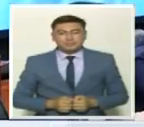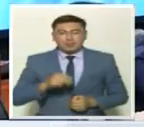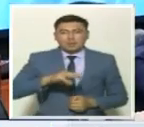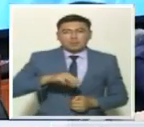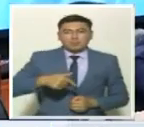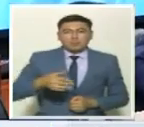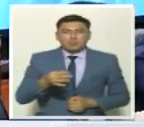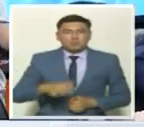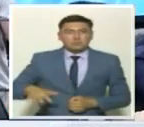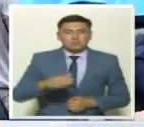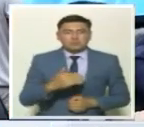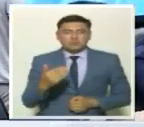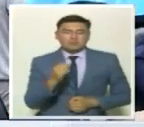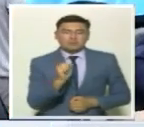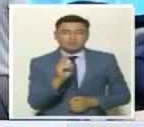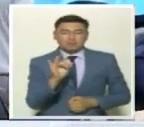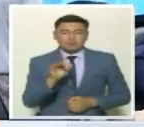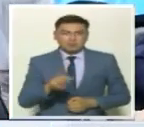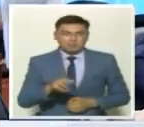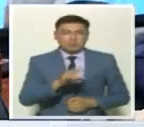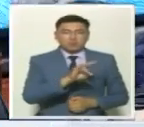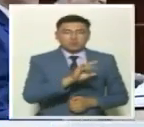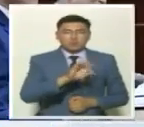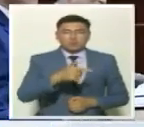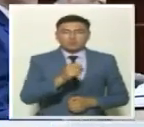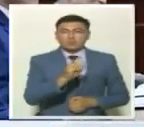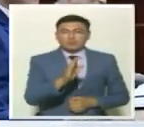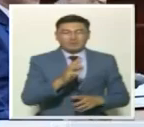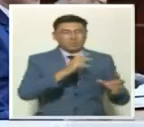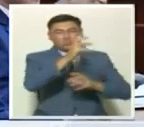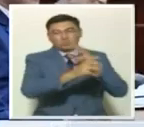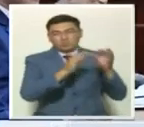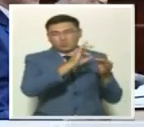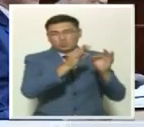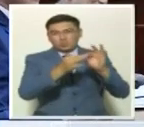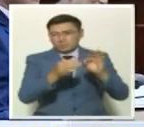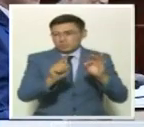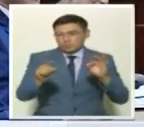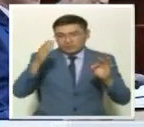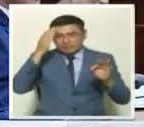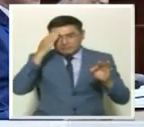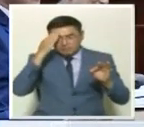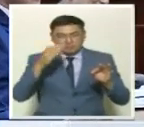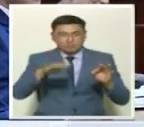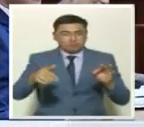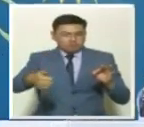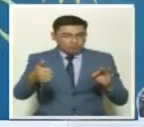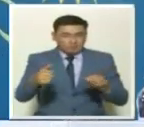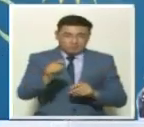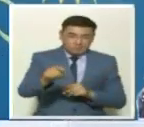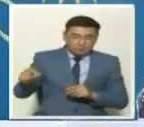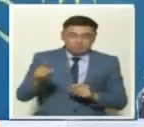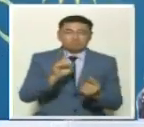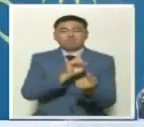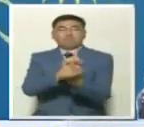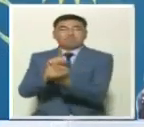Маңғыстау облысының әкімі Нұрлан Ноғаев халықаралық олимпиадалардың жүлдегерлері мен жеңімпаздары дарынды балалармен кездесті. Облыс басшысымен